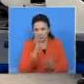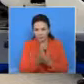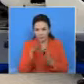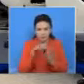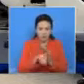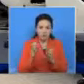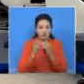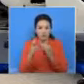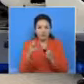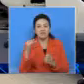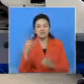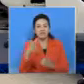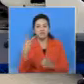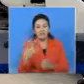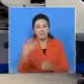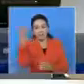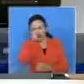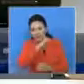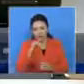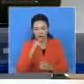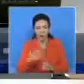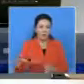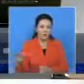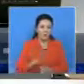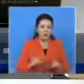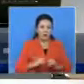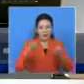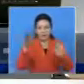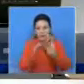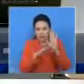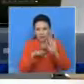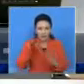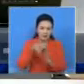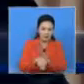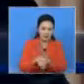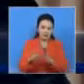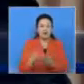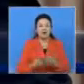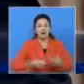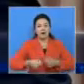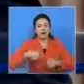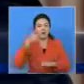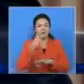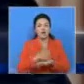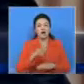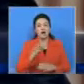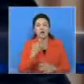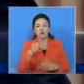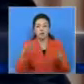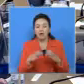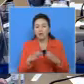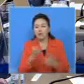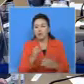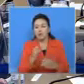Оның 12-сі 2021-2025 жылдары облысты дамыту бағдарламасына енген. Басқарма басшысының айтуынша, ұлттық жоба